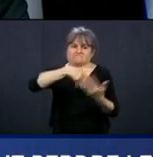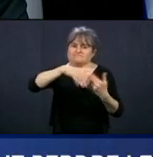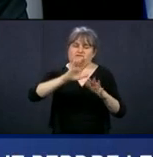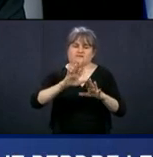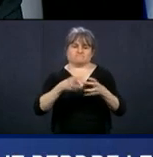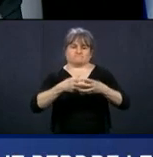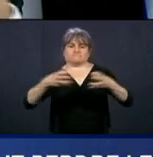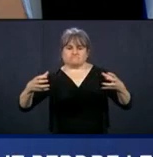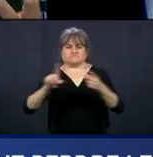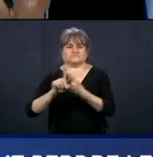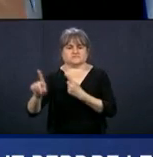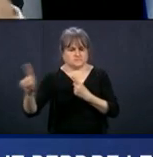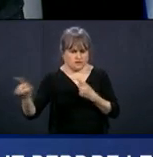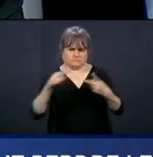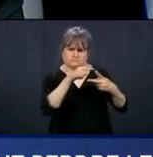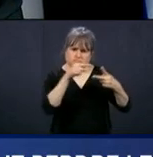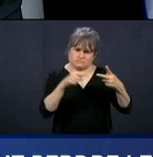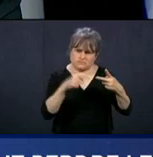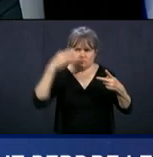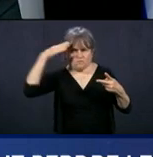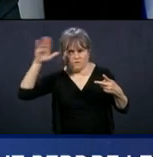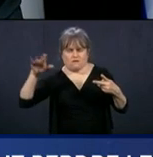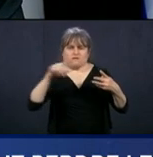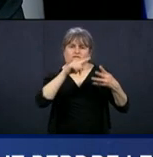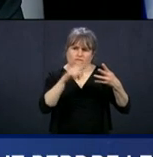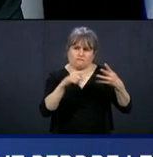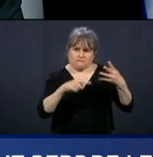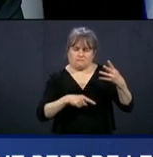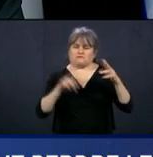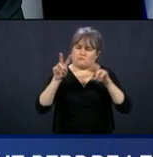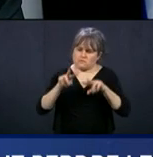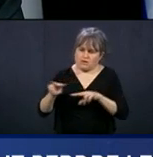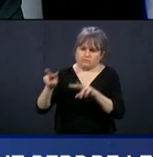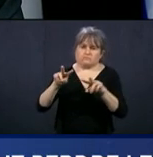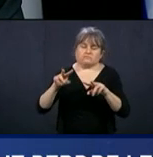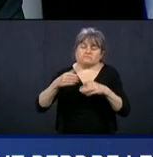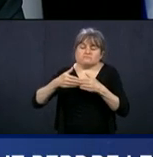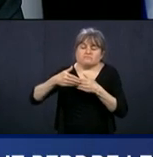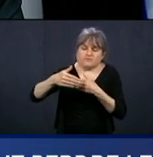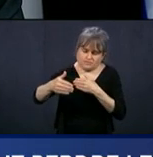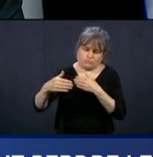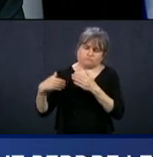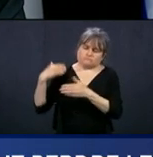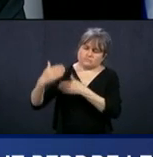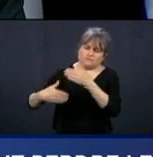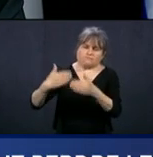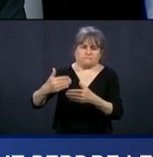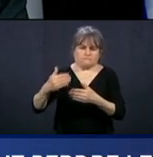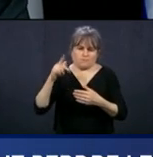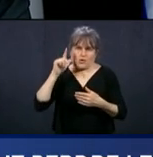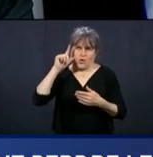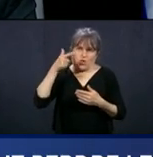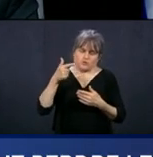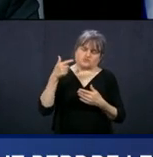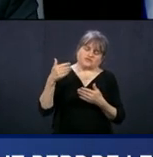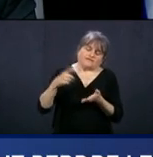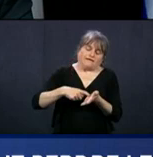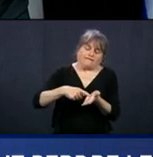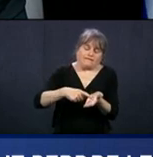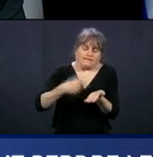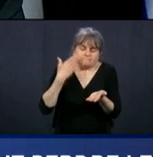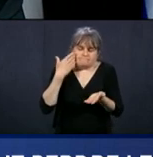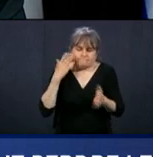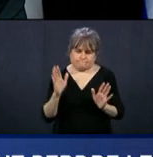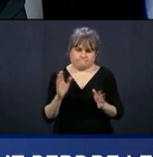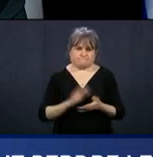de distanciation à l'extérieur et non pas à l'intérieur. Fait que ça devrait arriver dans une séquence qui est logique par rapport à ça. Je ne suis pas en mesure de vous donner quelle date,